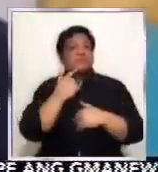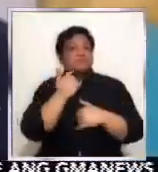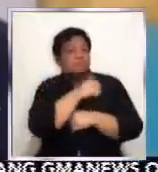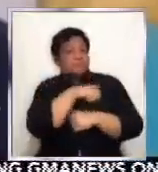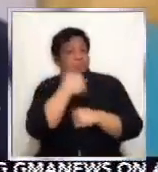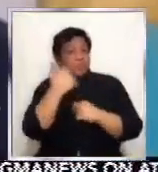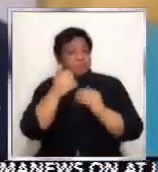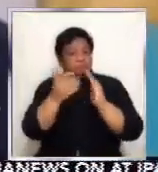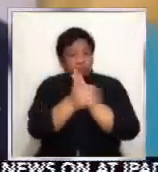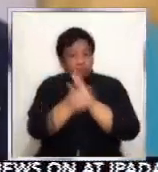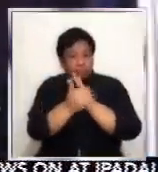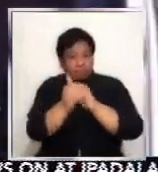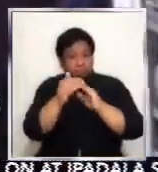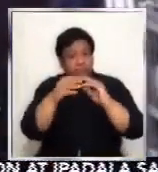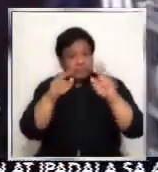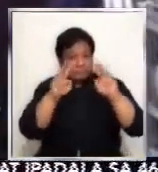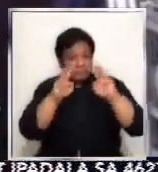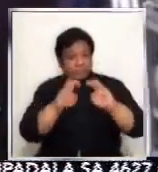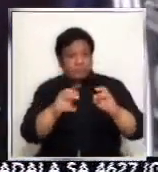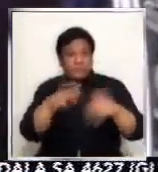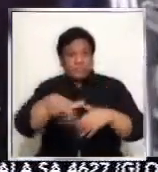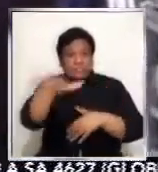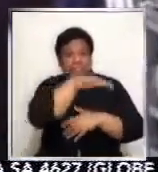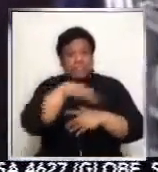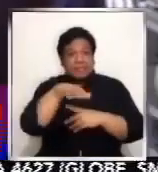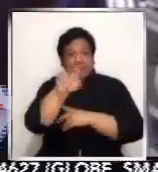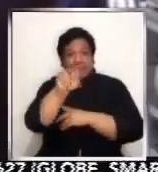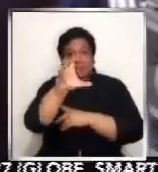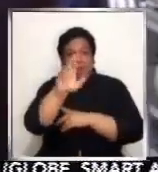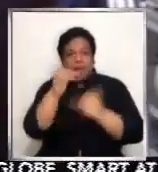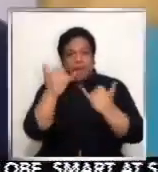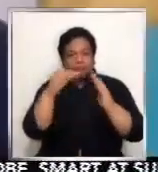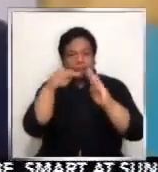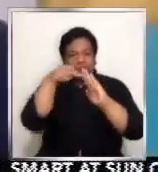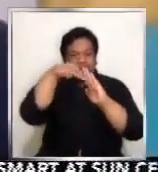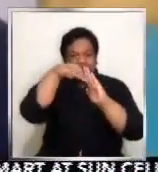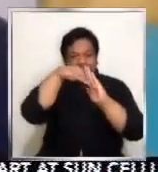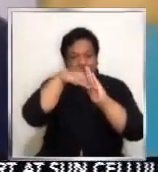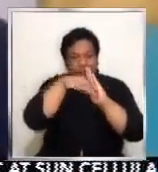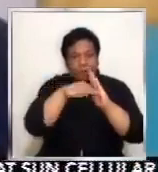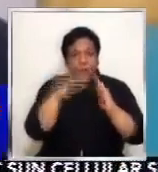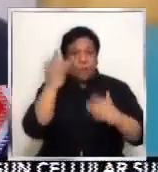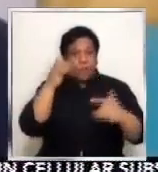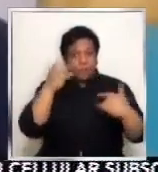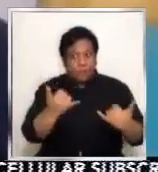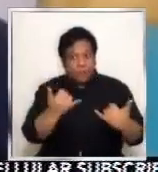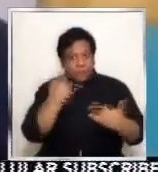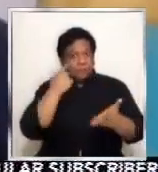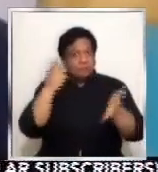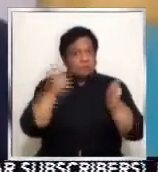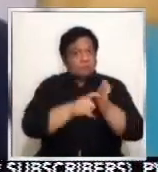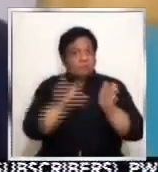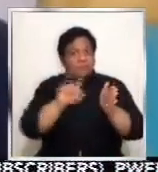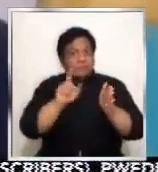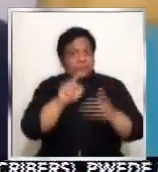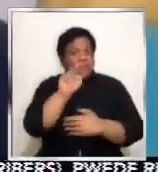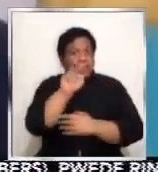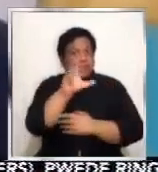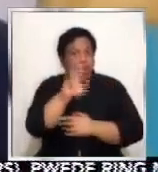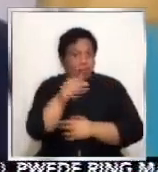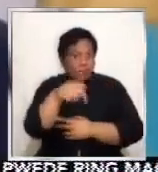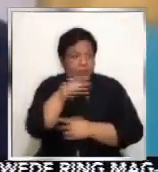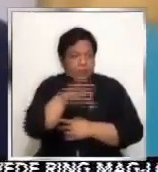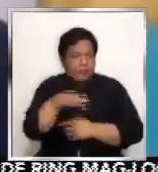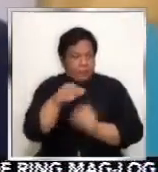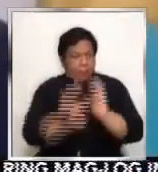humihina ho siya dito sa NCR. Ang kailangan natin pansinin ho kasi may surge dito sa NCR. At dahil sa